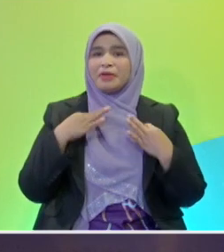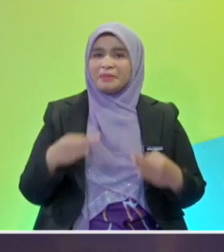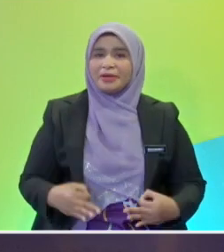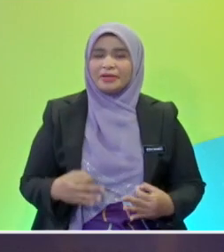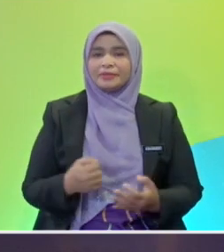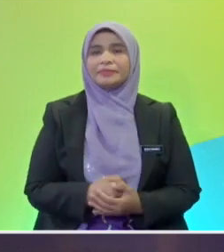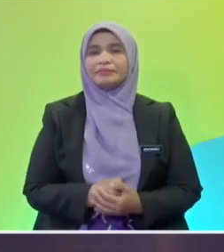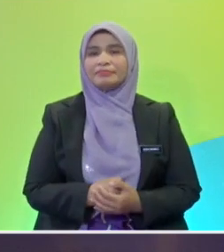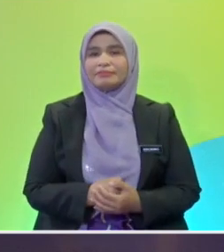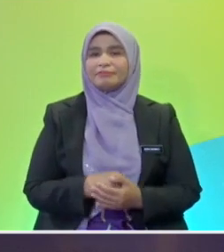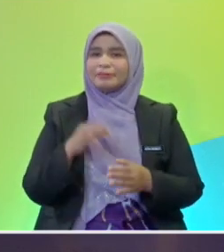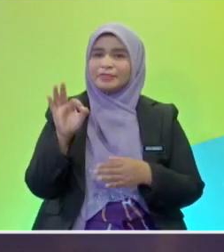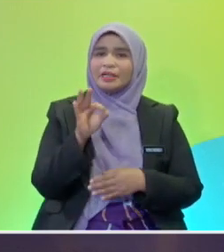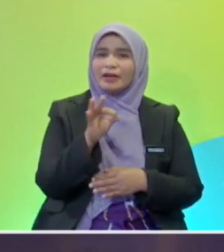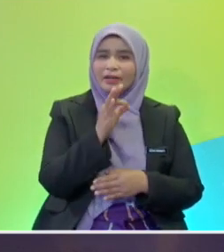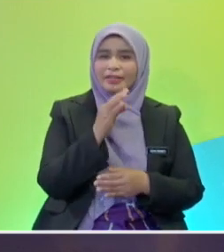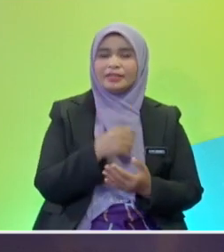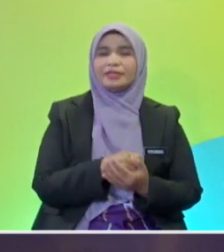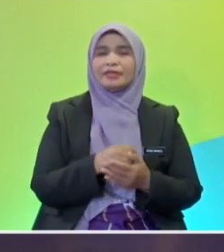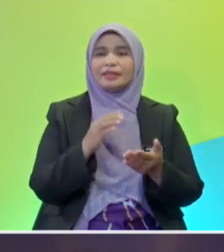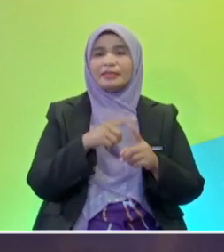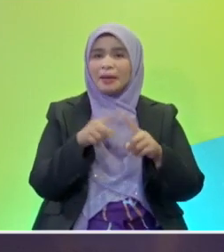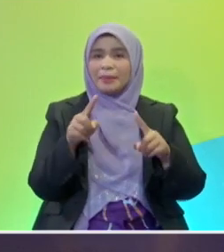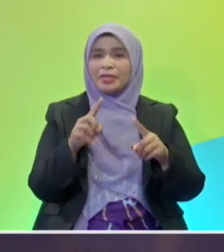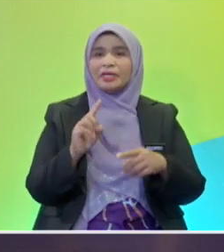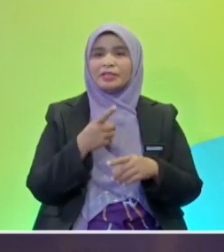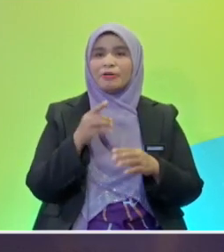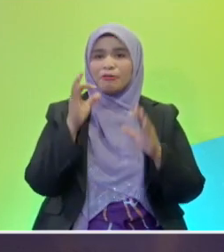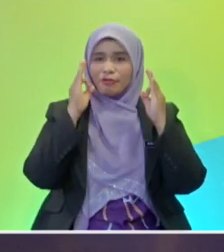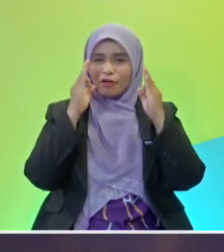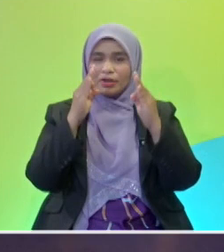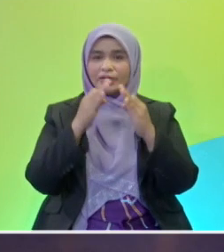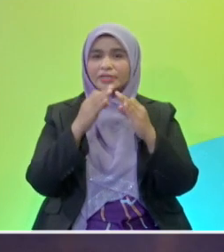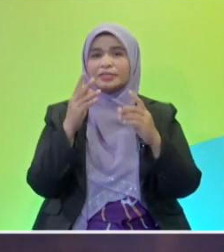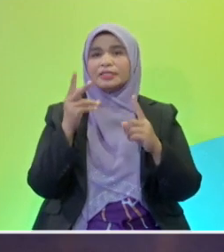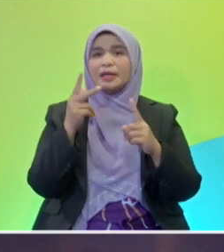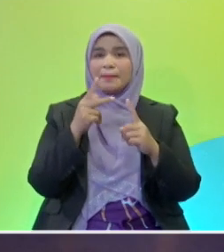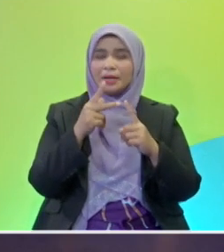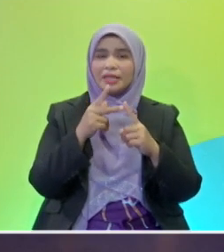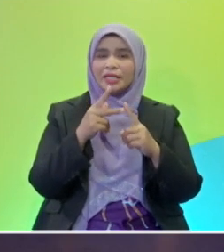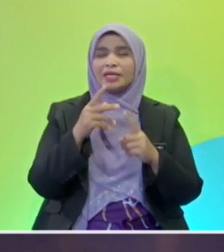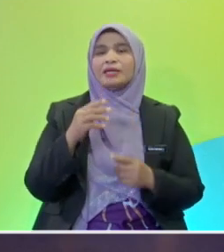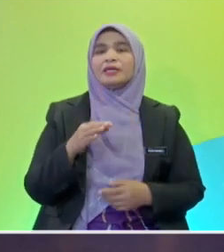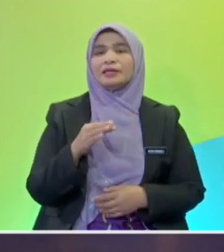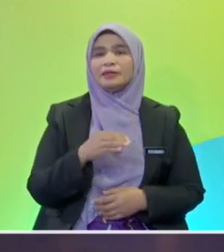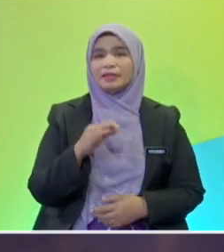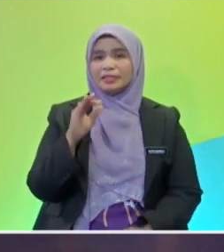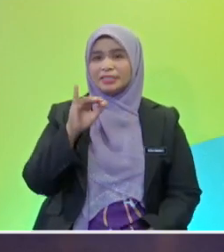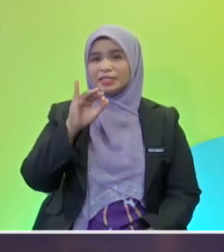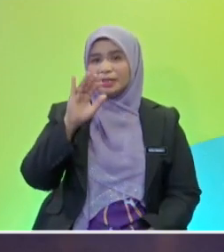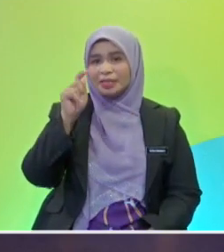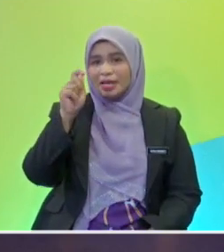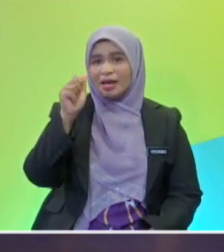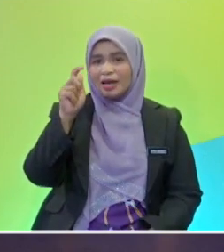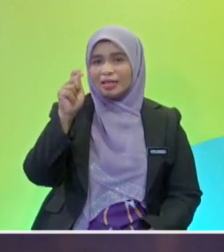macam nak menjahit a ya menjahit tapi kita fokus pada artikel jahitan jenisnya ialah tatakan fabrik okey Mira tahuk ke tatakan fabrik tu apa Hm saya